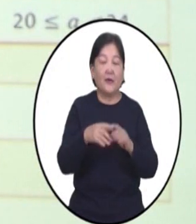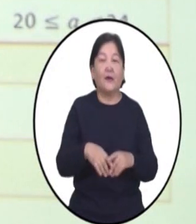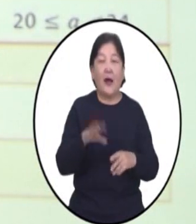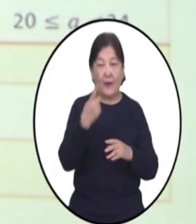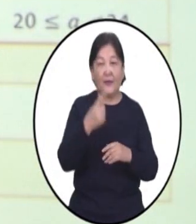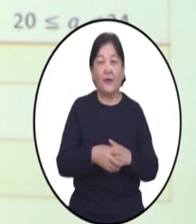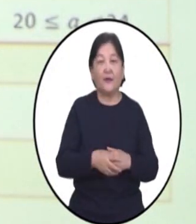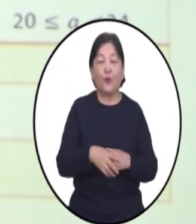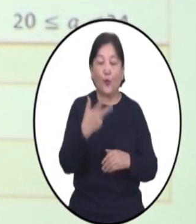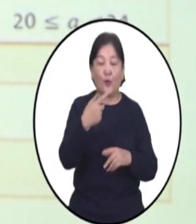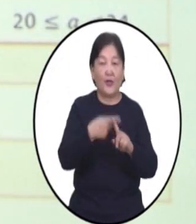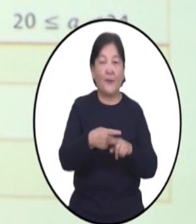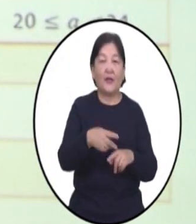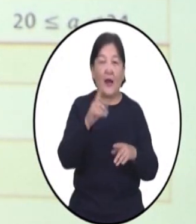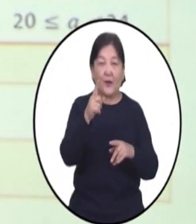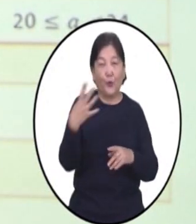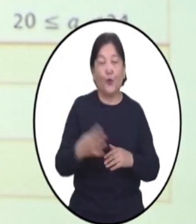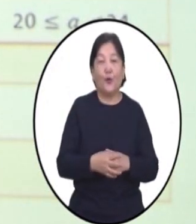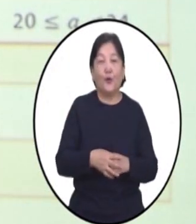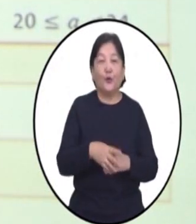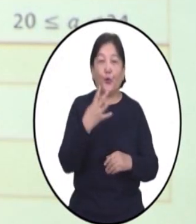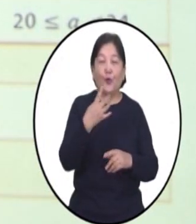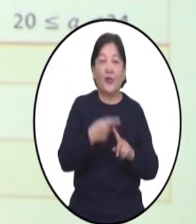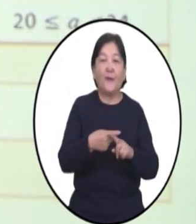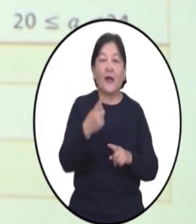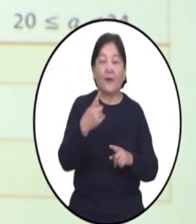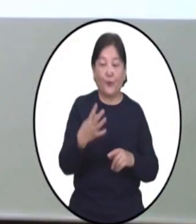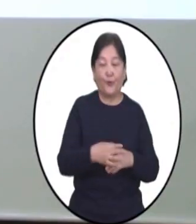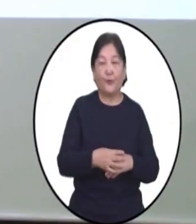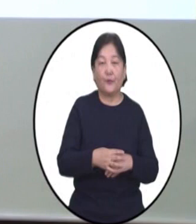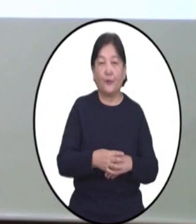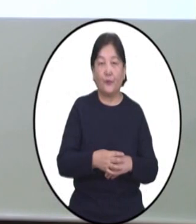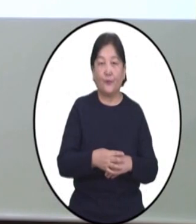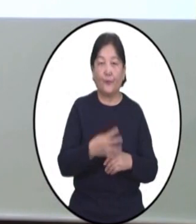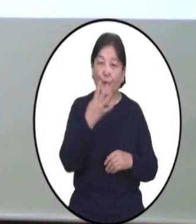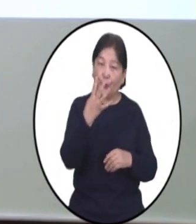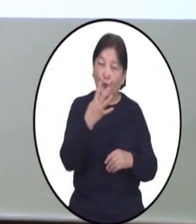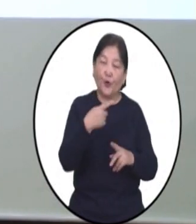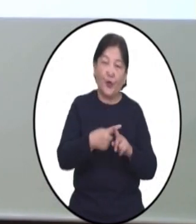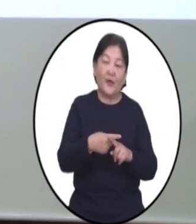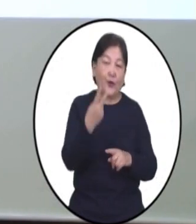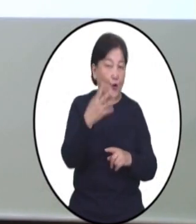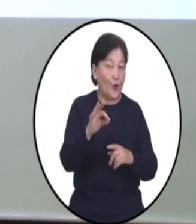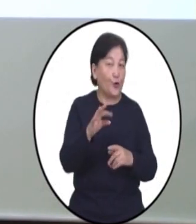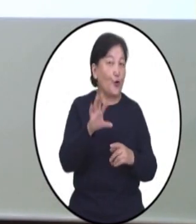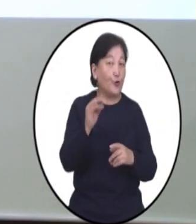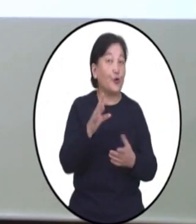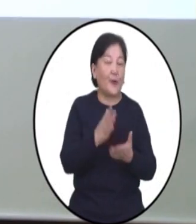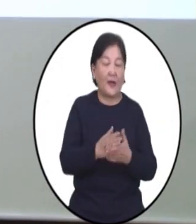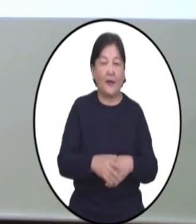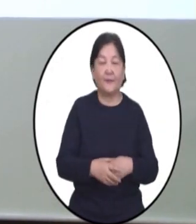Дараа нь 3-аа нэмээд 14 байна. 4-өө нэмээд 18 байна. 2-оо нэмээд 20 байгаа нь 20 өдрөө энэ төвөр гэдгийг илэрхийлж